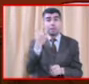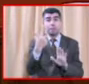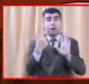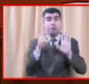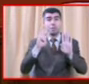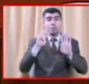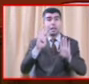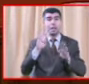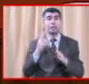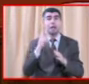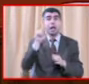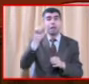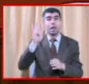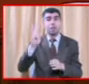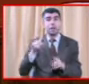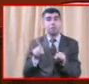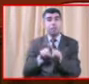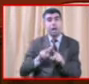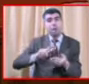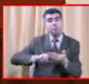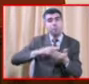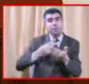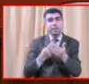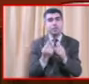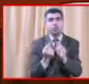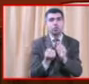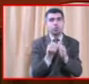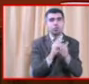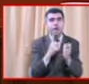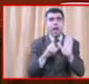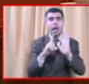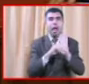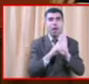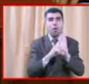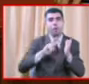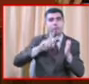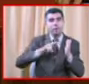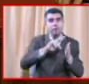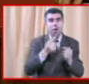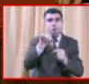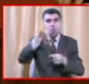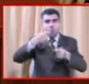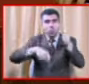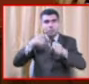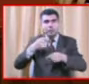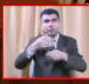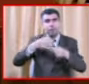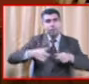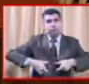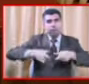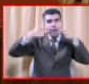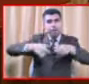يقضي بتغيير القانون رقم 01689 المتعلق بمزاولة مهنة الهندسة المعمارية وإحداث